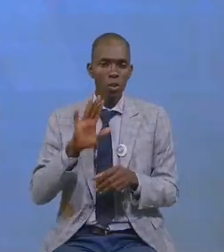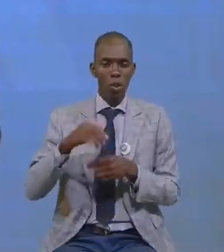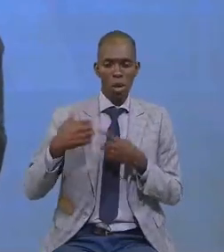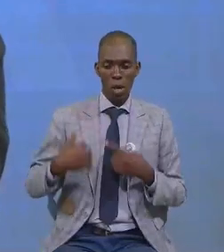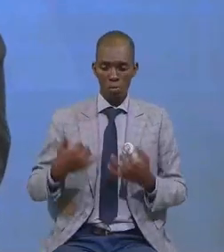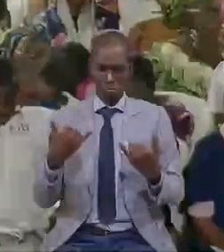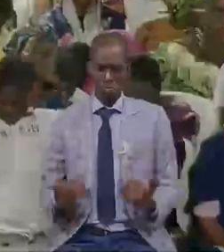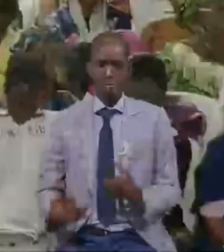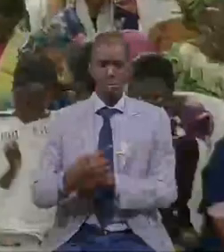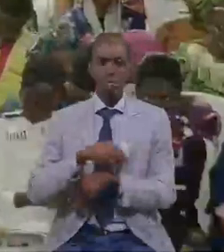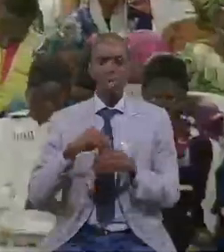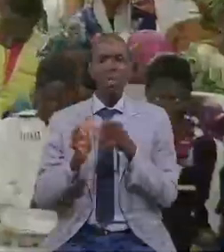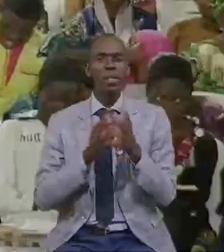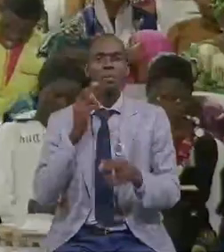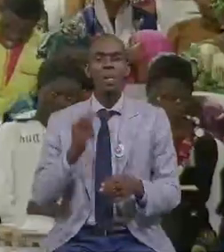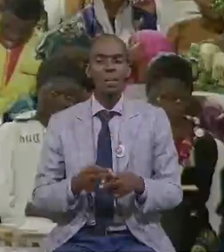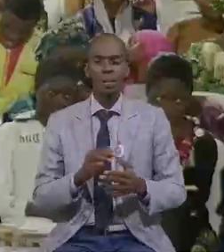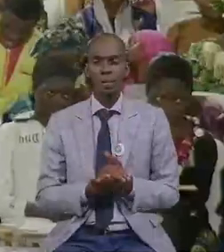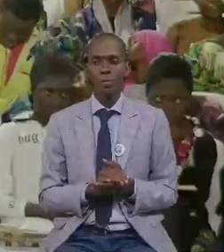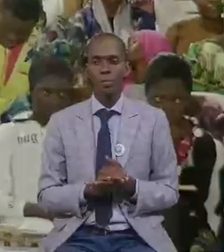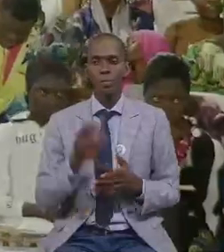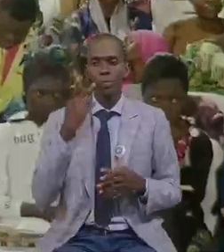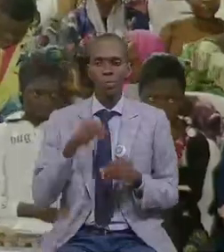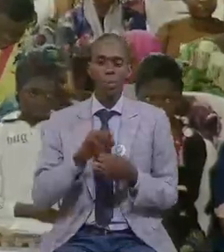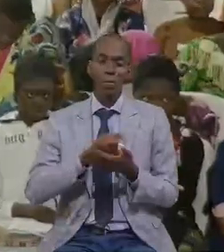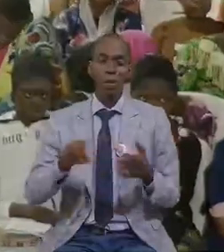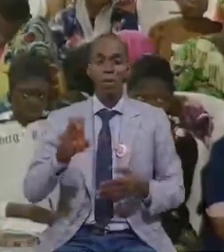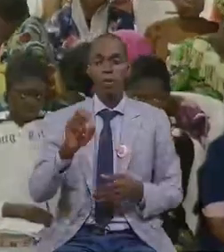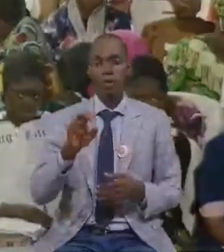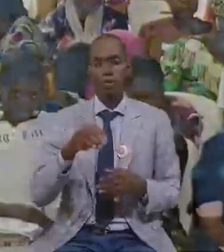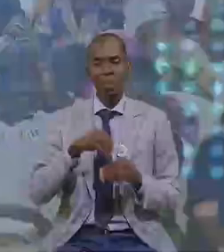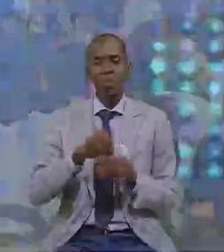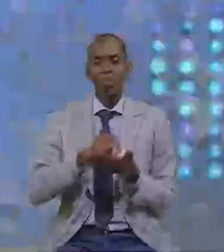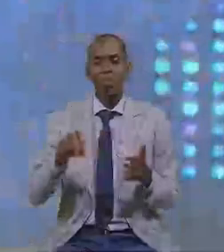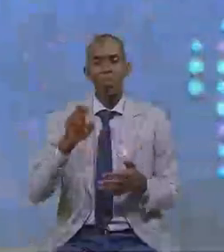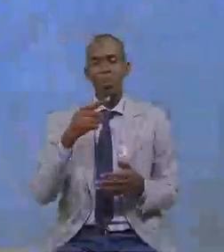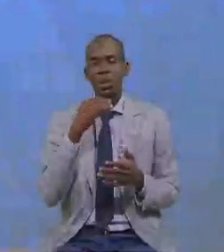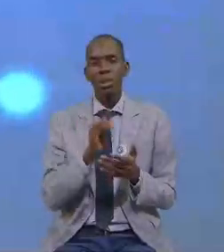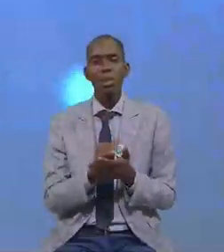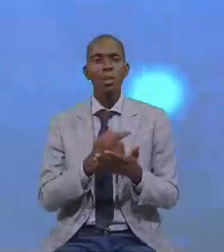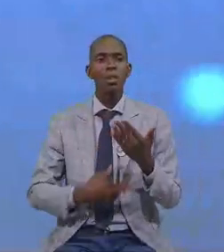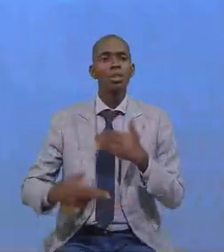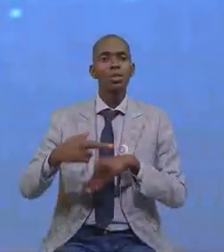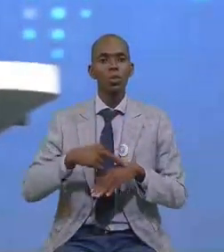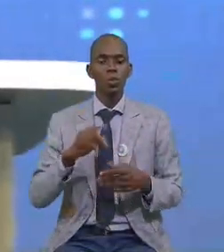jour au nom de Jésus-Christ. Le verset 14 dit,